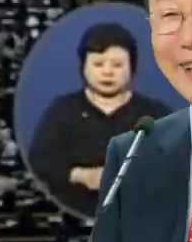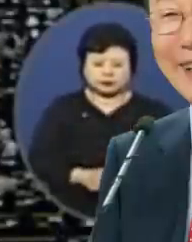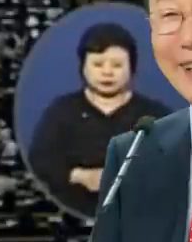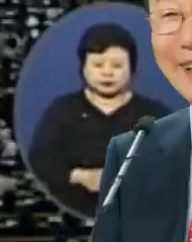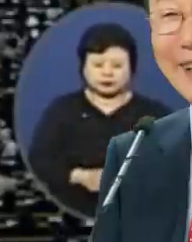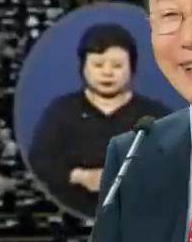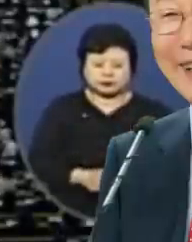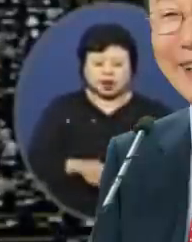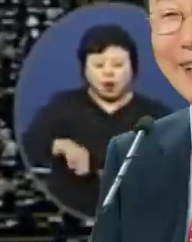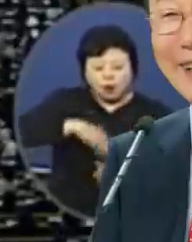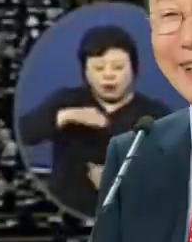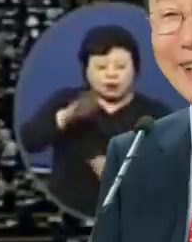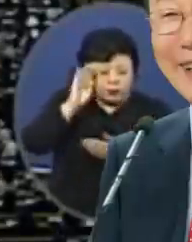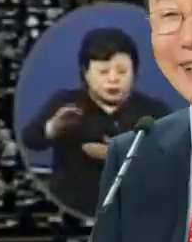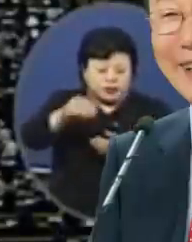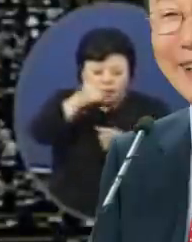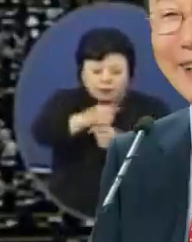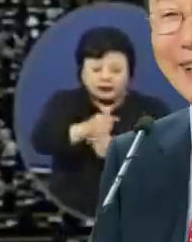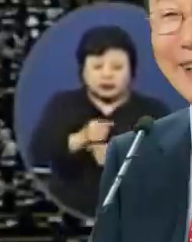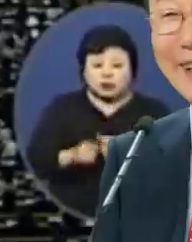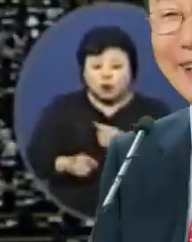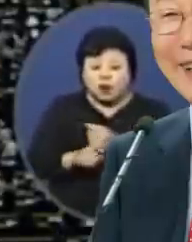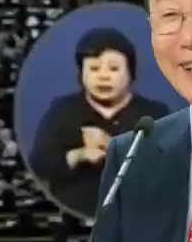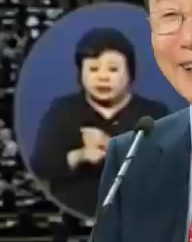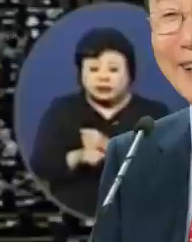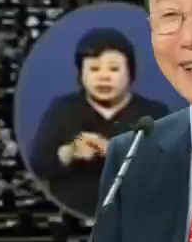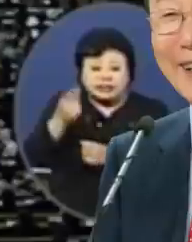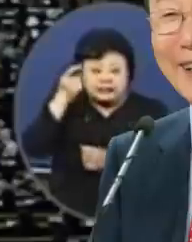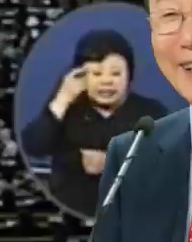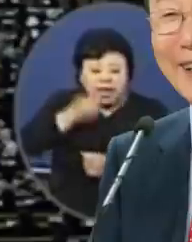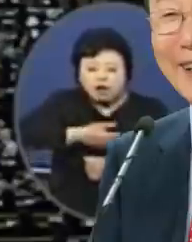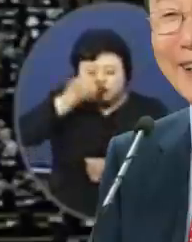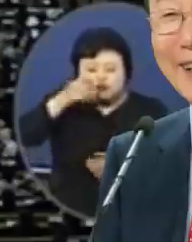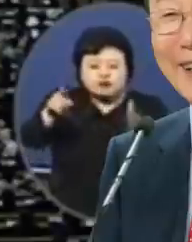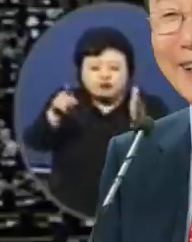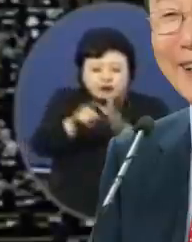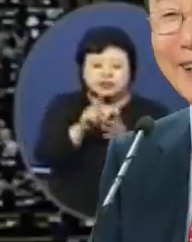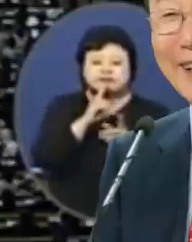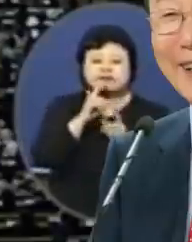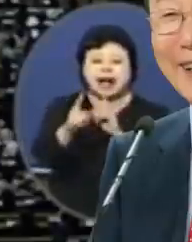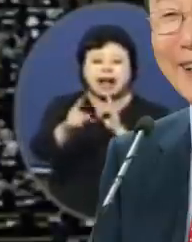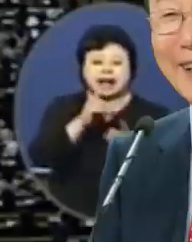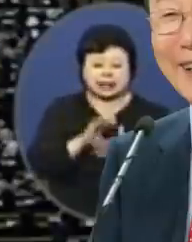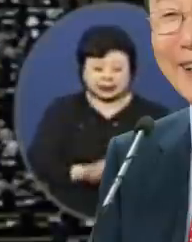있어요. 환경과 미래를 만드는 원인이 바로 생각과 꿈과 믿음과 말입니다.